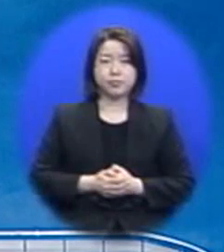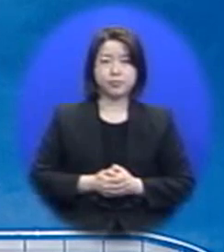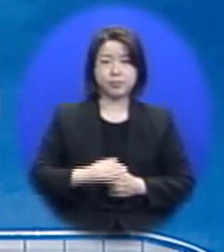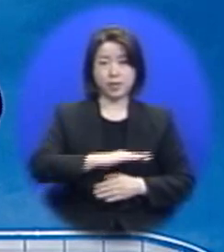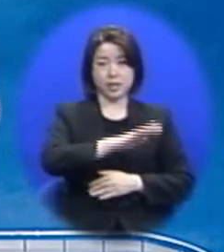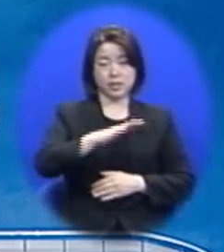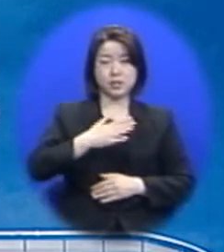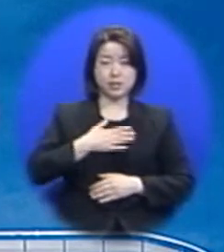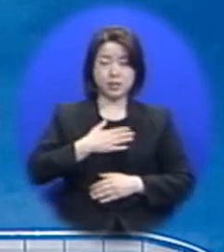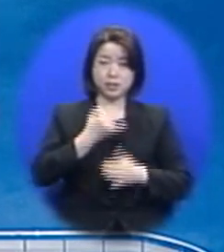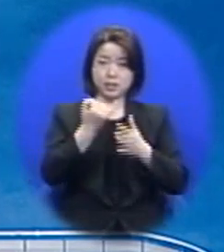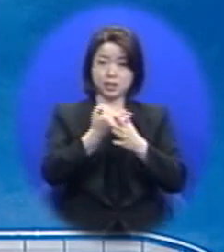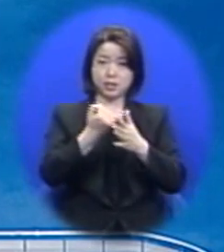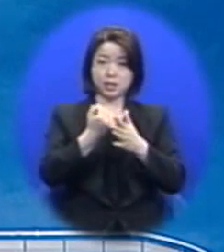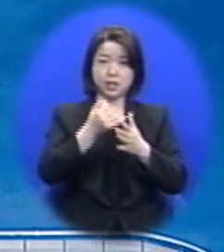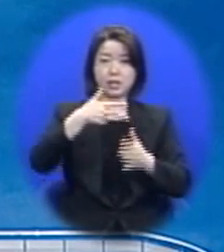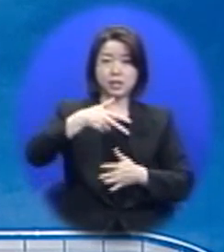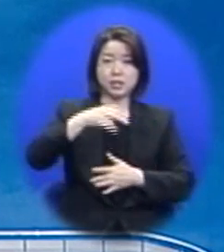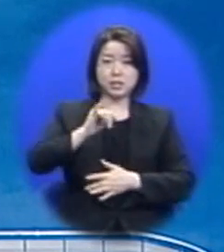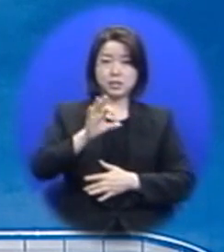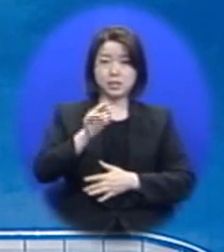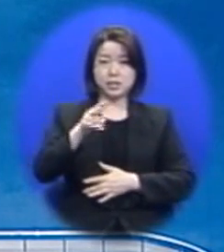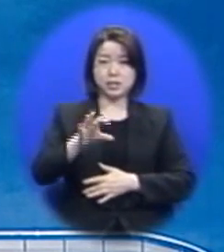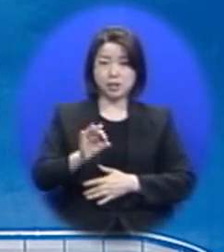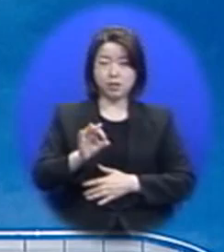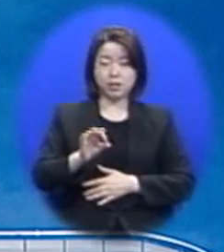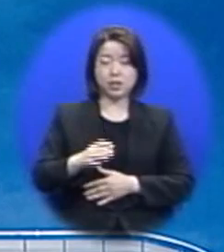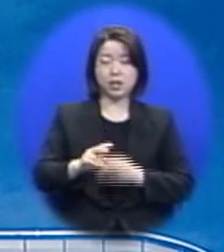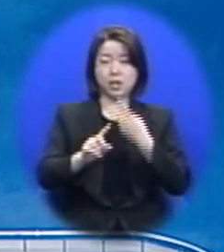저희 큰딸 지영이가 중학교 1학년 때